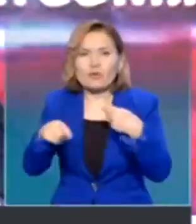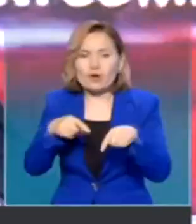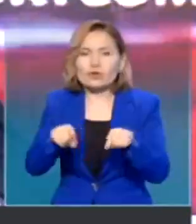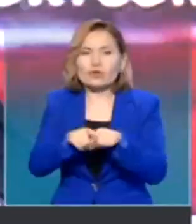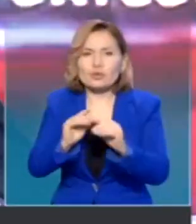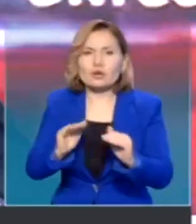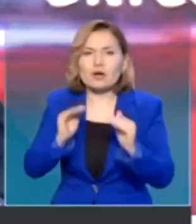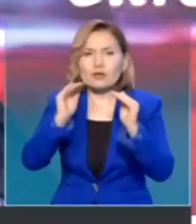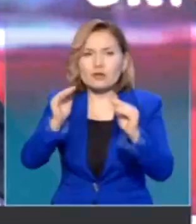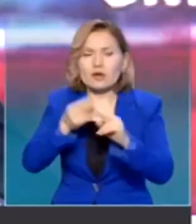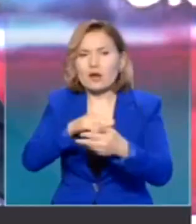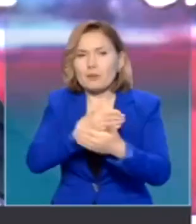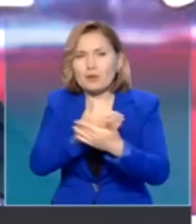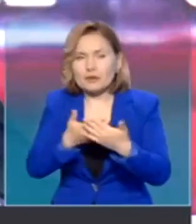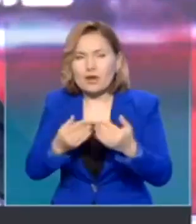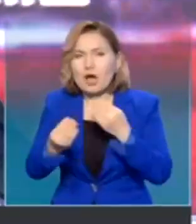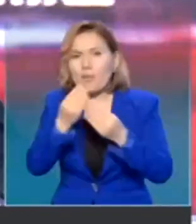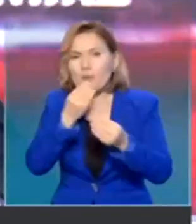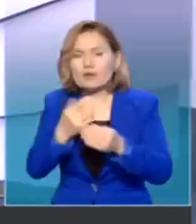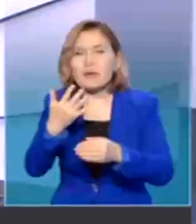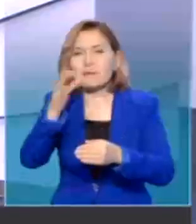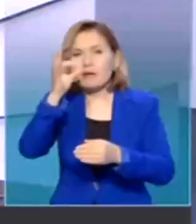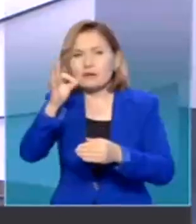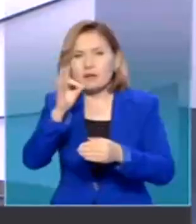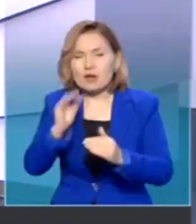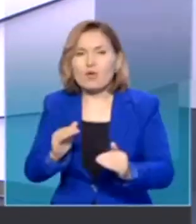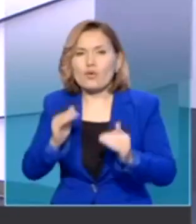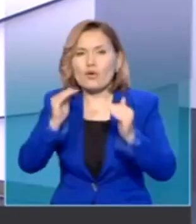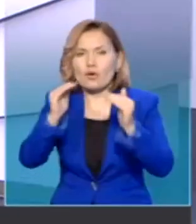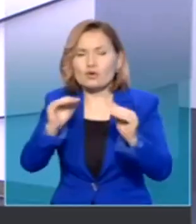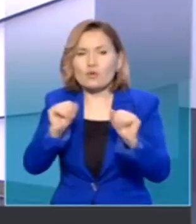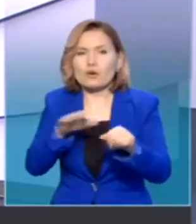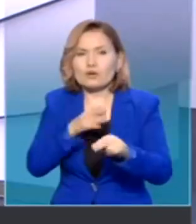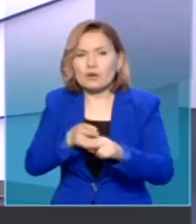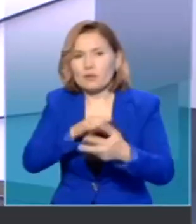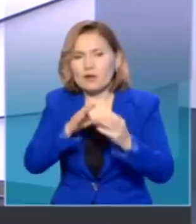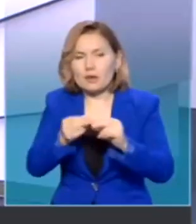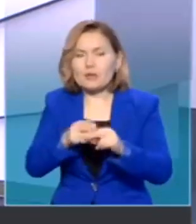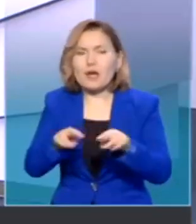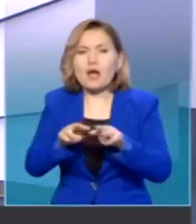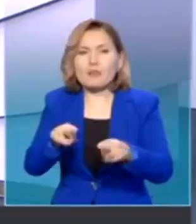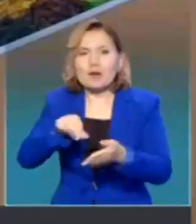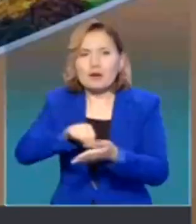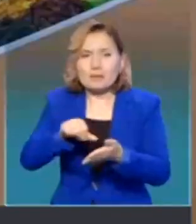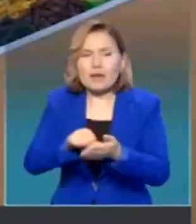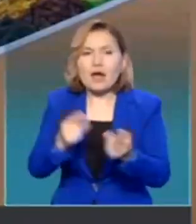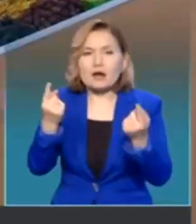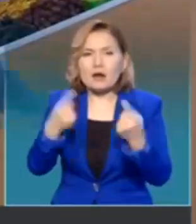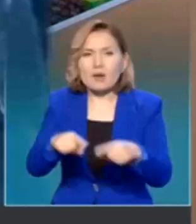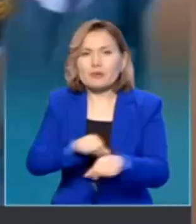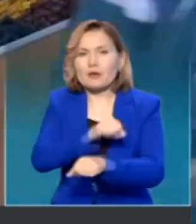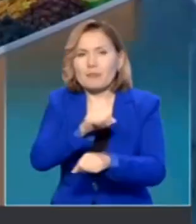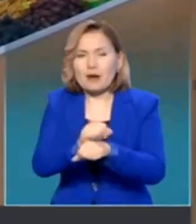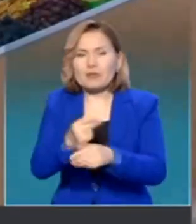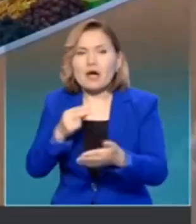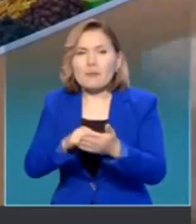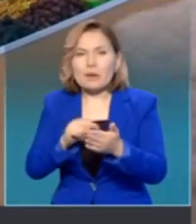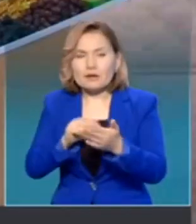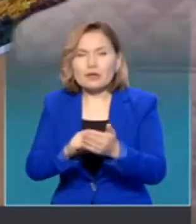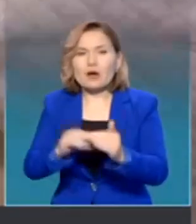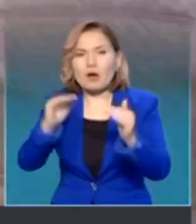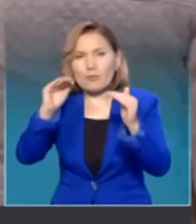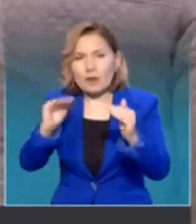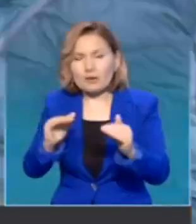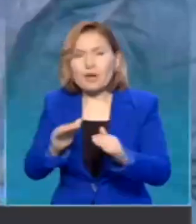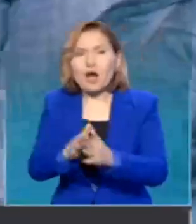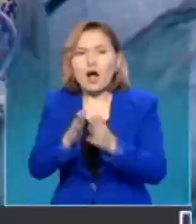дейді. Болжам бойынша түрлі тауар бағасы 5%-ке дейін көтерілуі мүмкін. Десе де министрлік өкілдері инфляцияны тоқтатып, бағаны